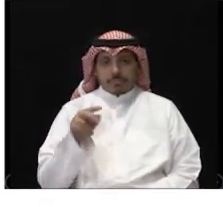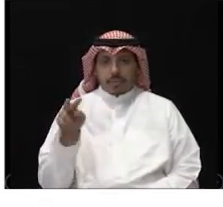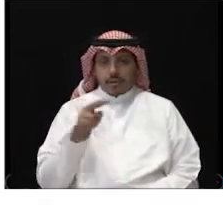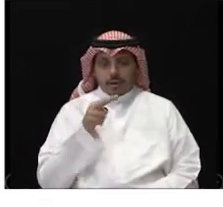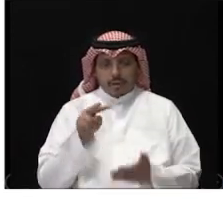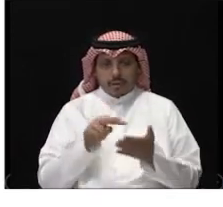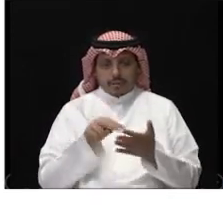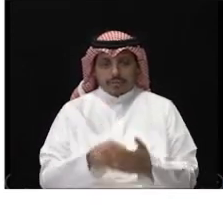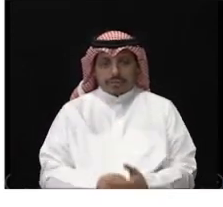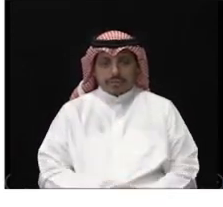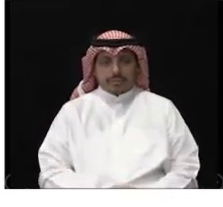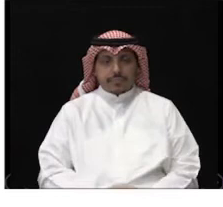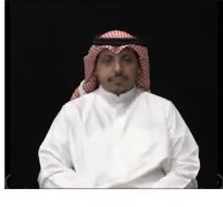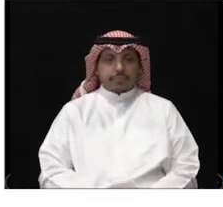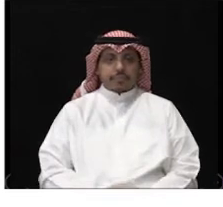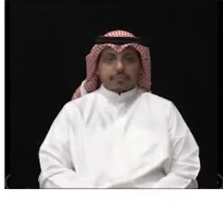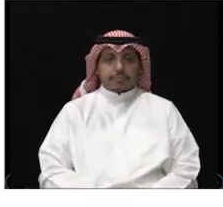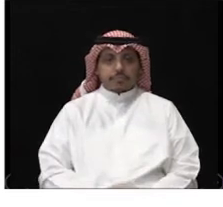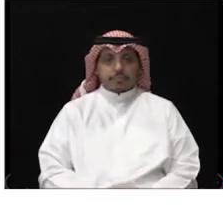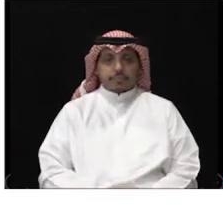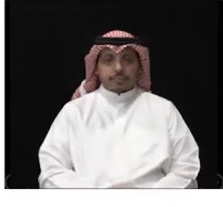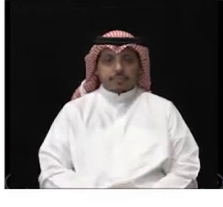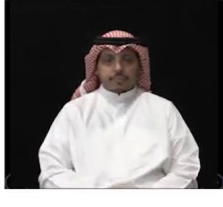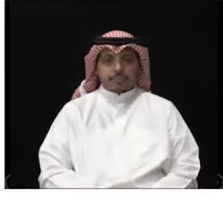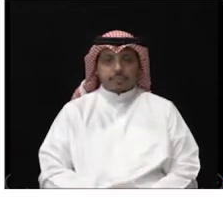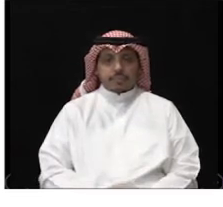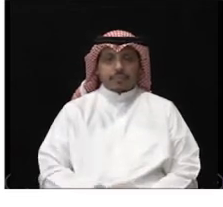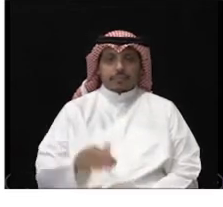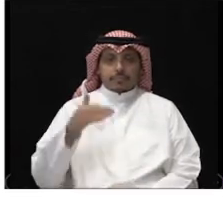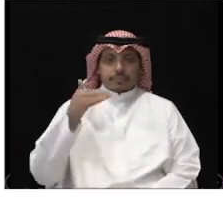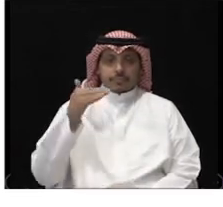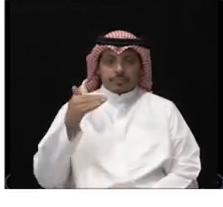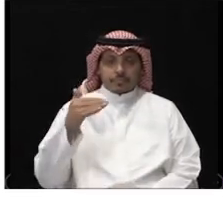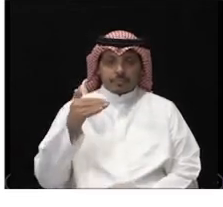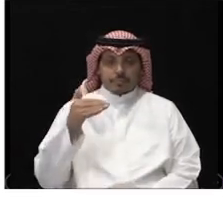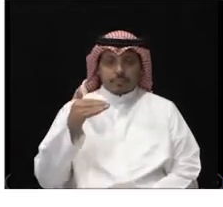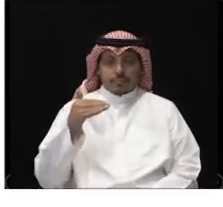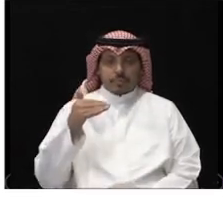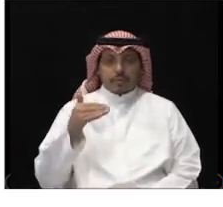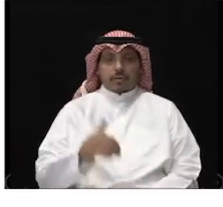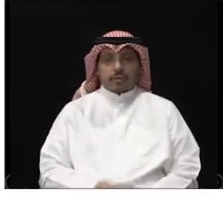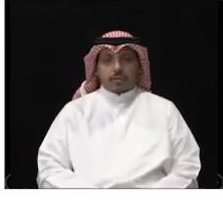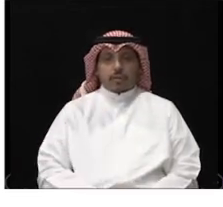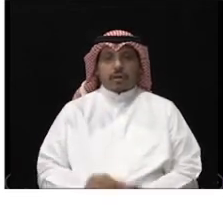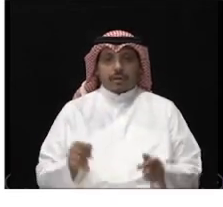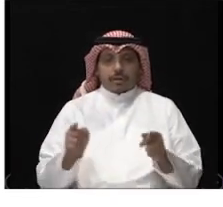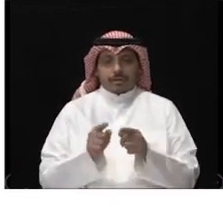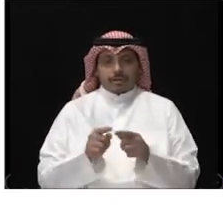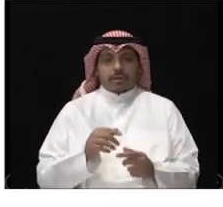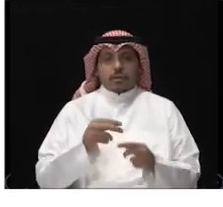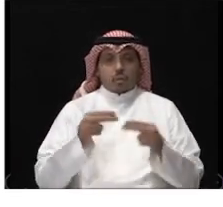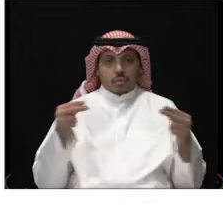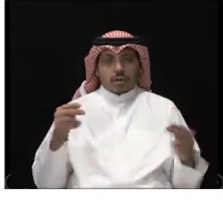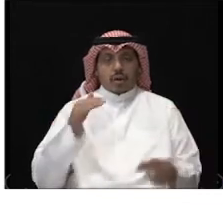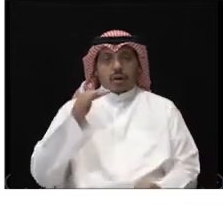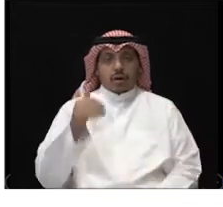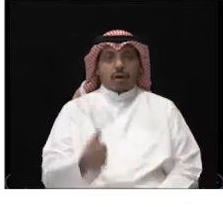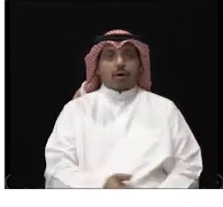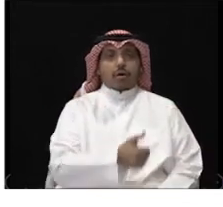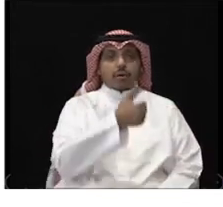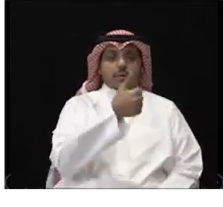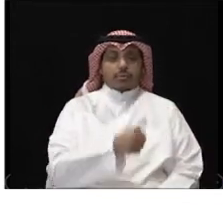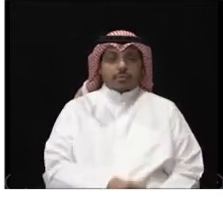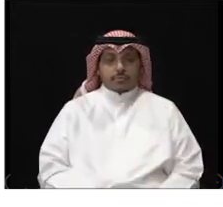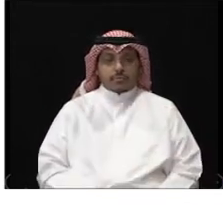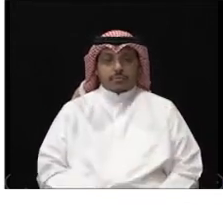أحسنتم، بارك الله فيكم، ممتاز. نعيد القراءة، صوت قصير خ، صوت طويل خ، صوت